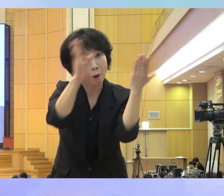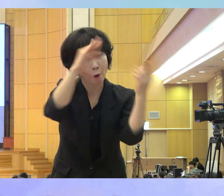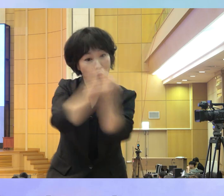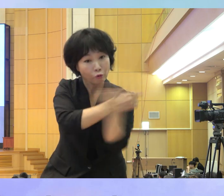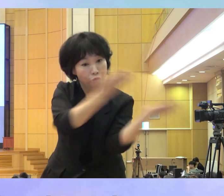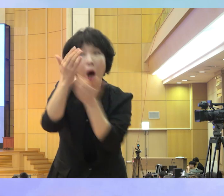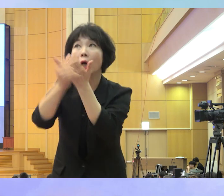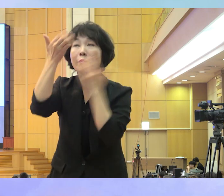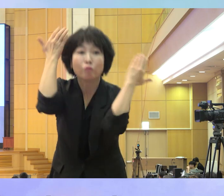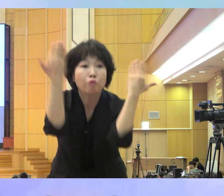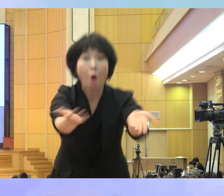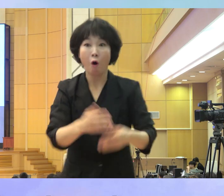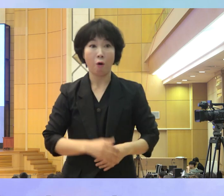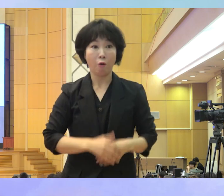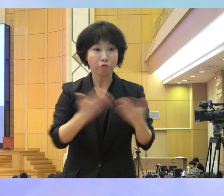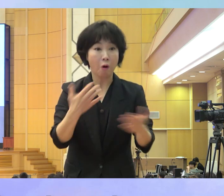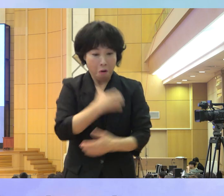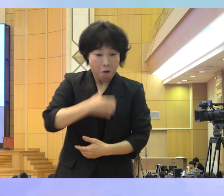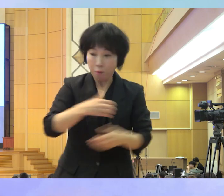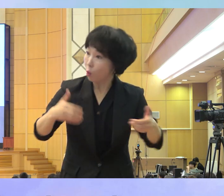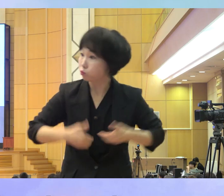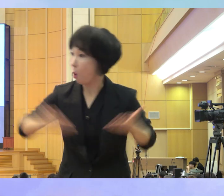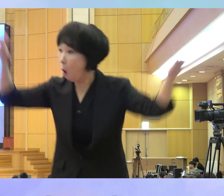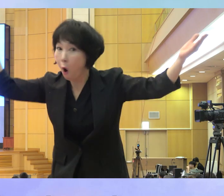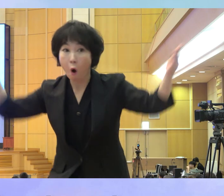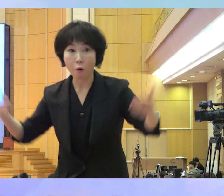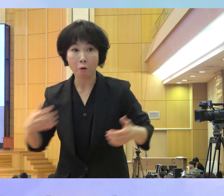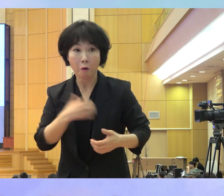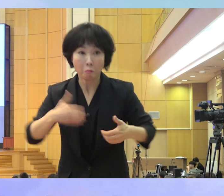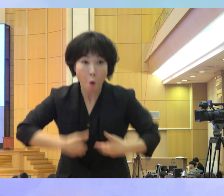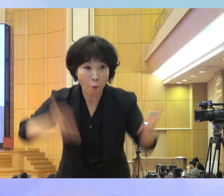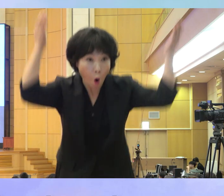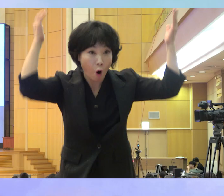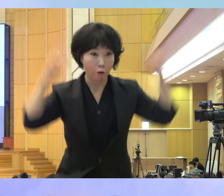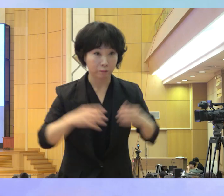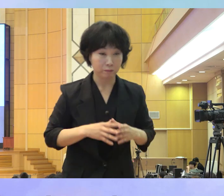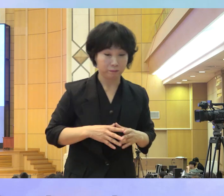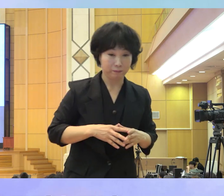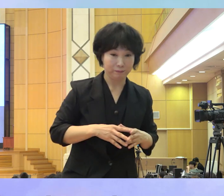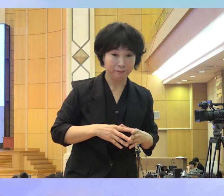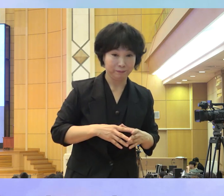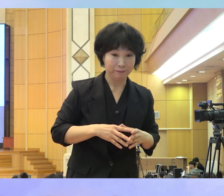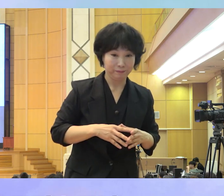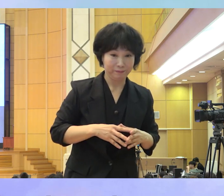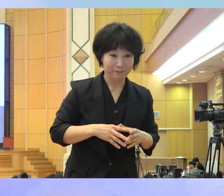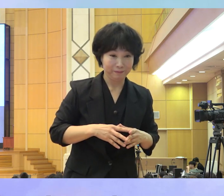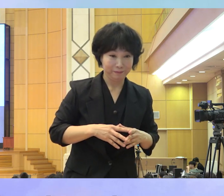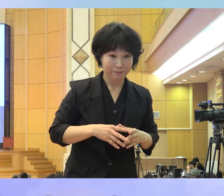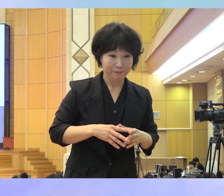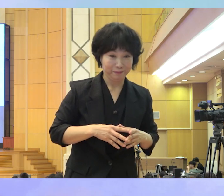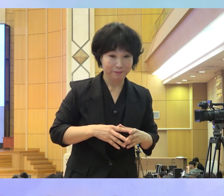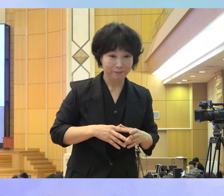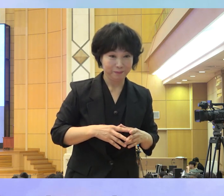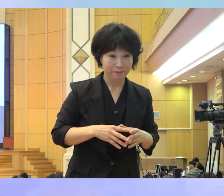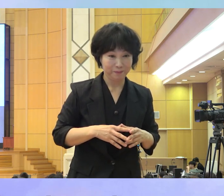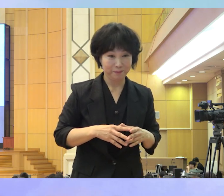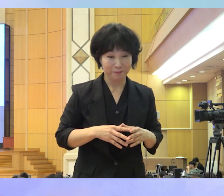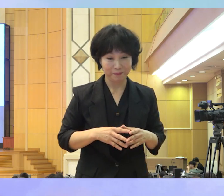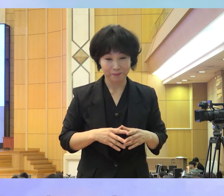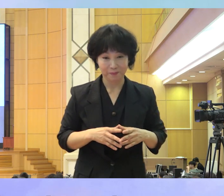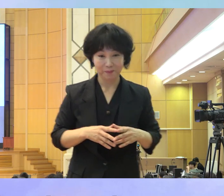거야. 그래서 기도를 딱 해주고 나면 그분이 자기가 그만큼 큰 고통을 겪으니까 하는